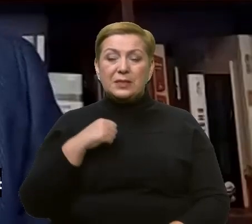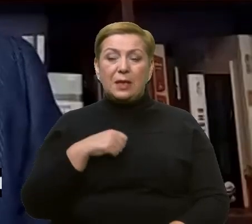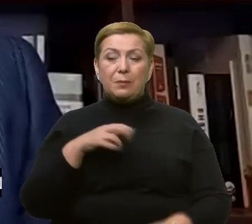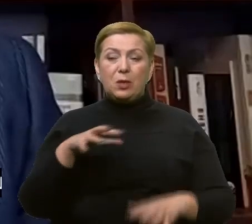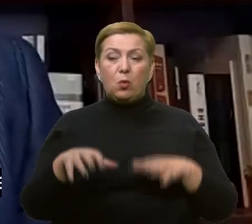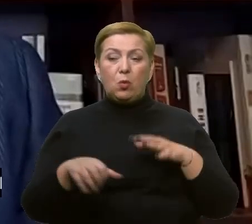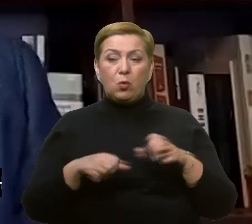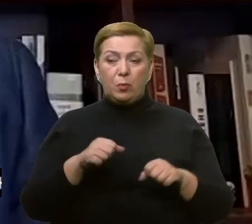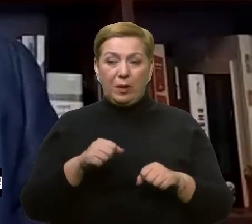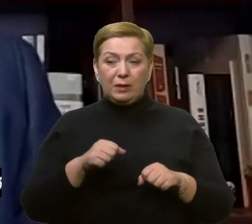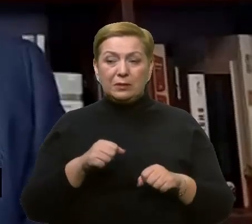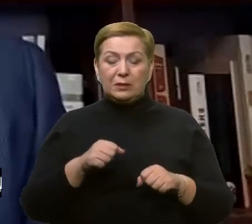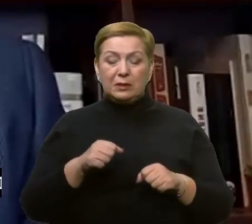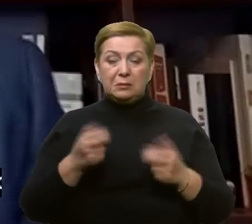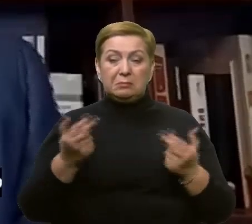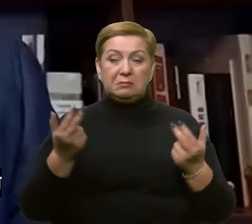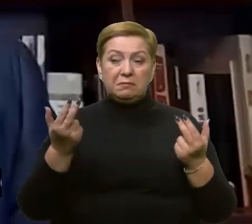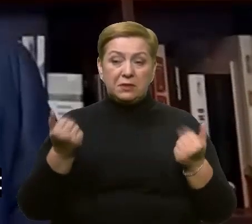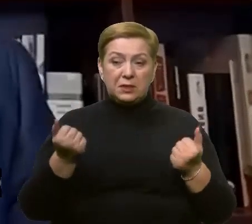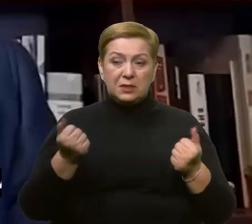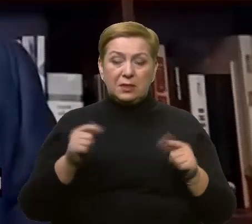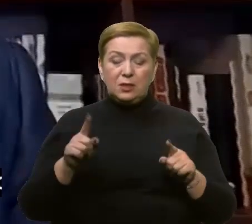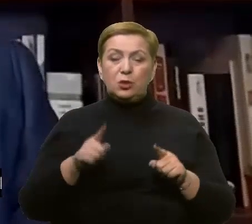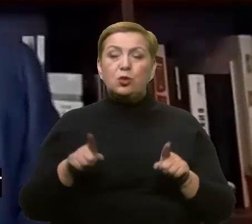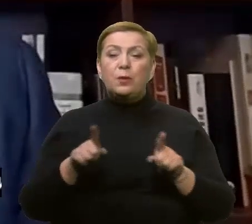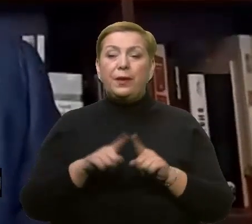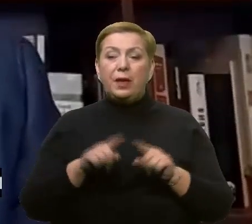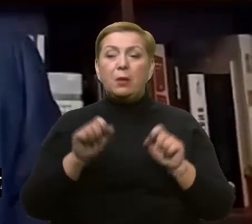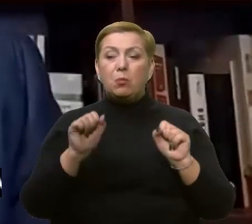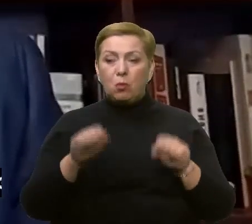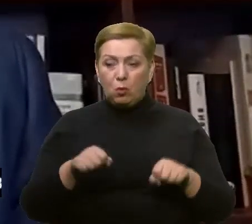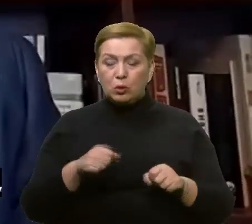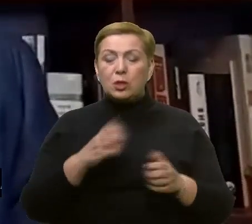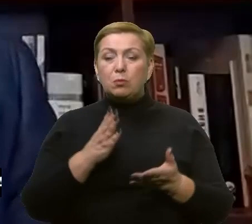таке може бути. Річ у тім, що на початку